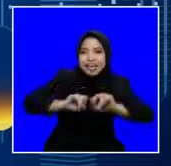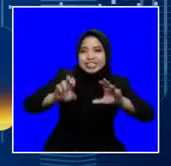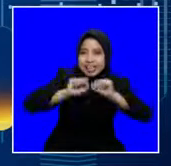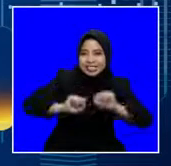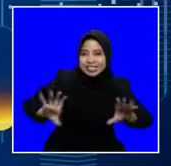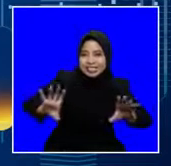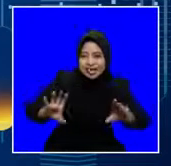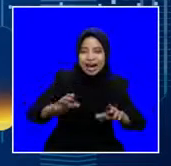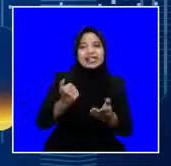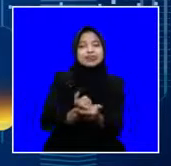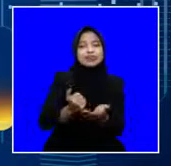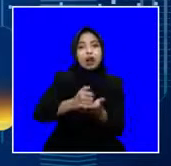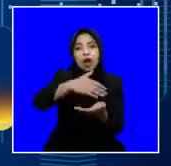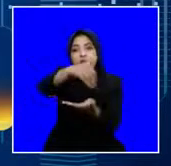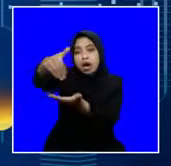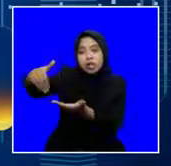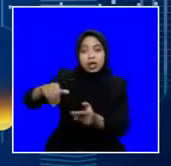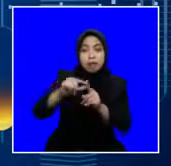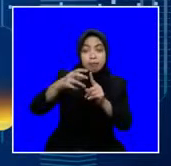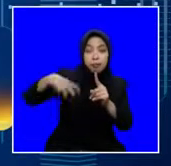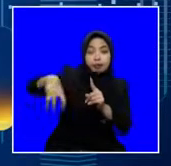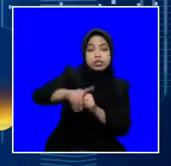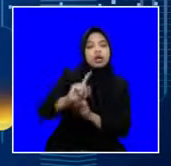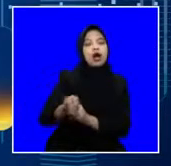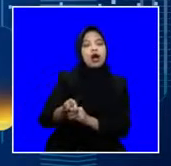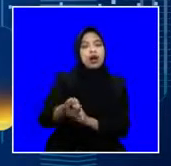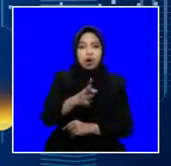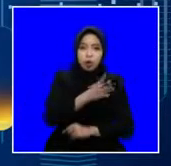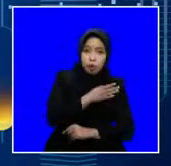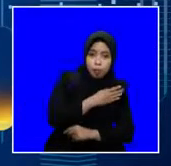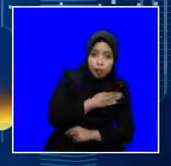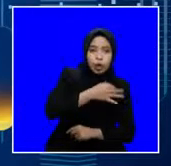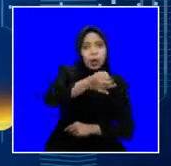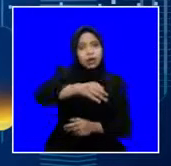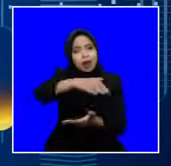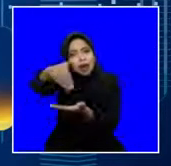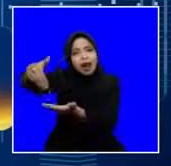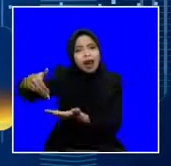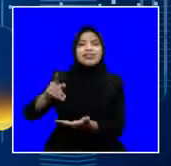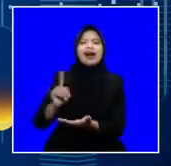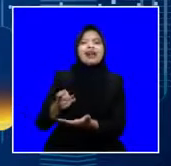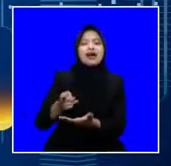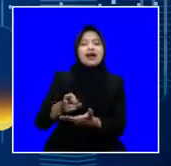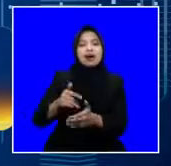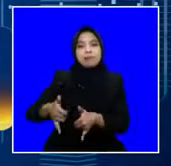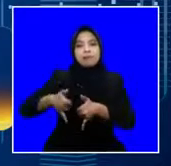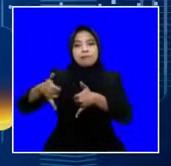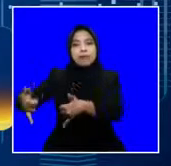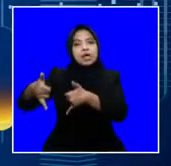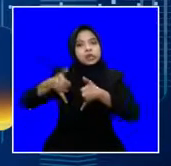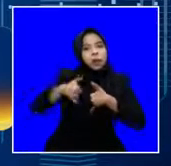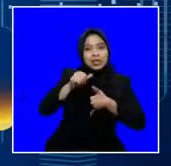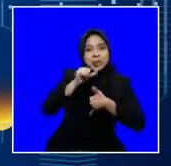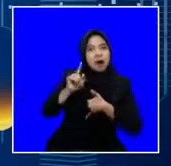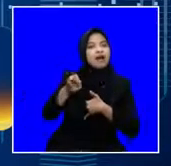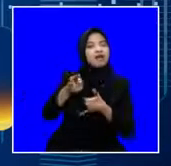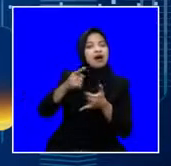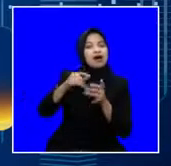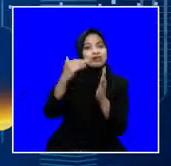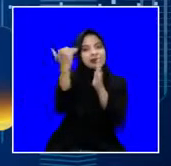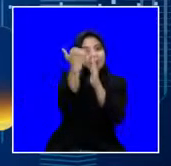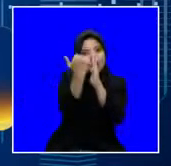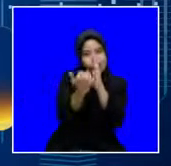punya data dari seluruh provinsi, termasuk seluruh kabupaten kota, penerima beasiswa kita. Dan ini akan menjadi patokan